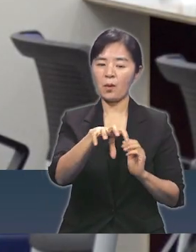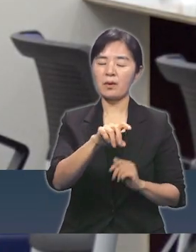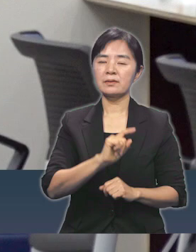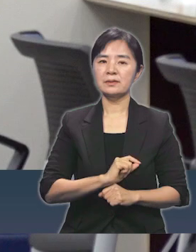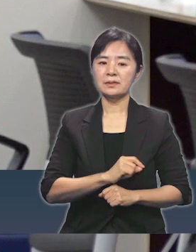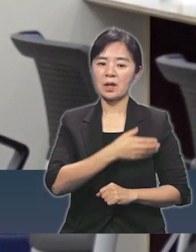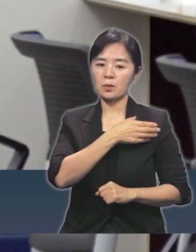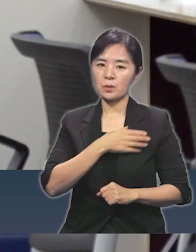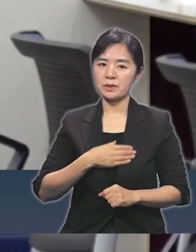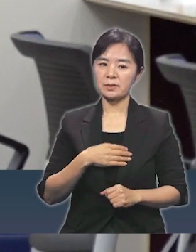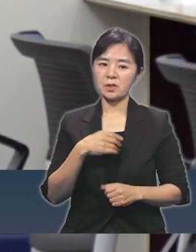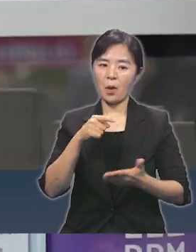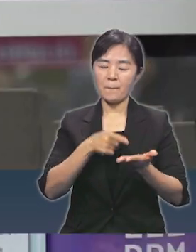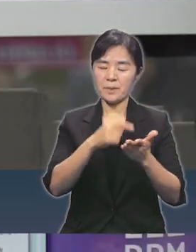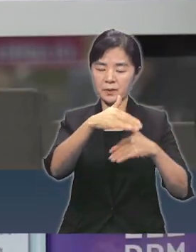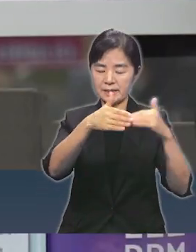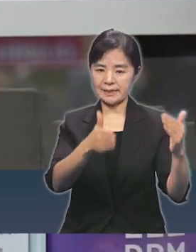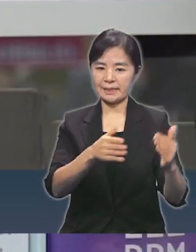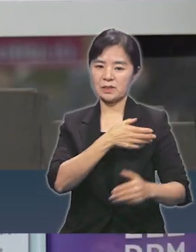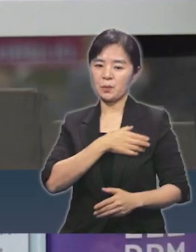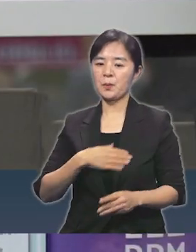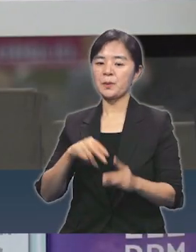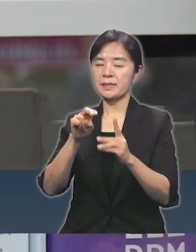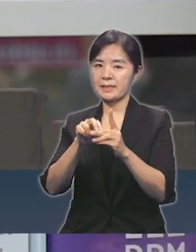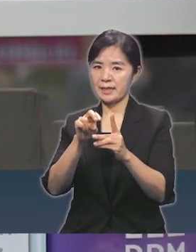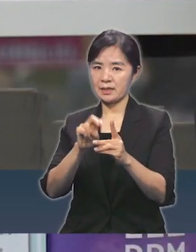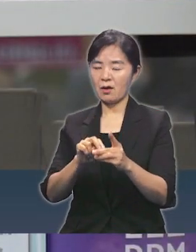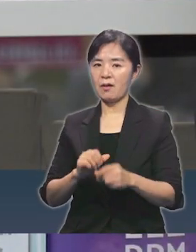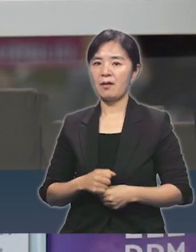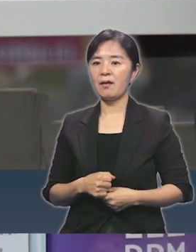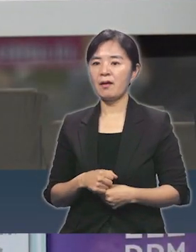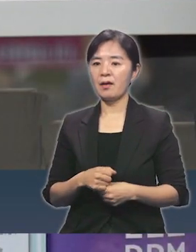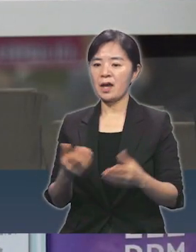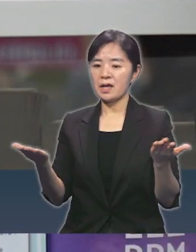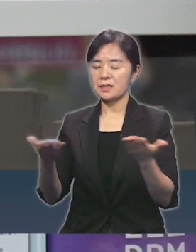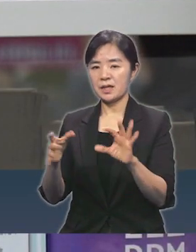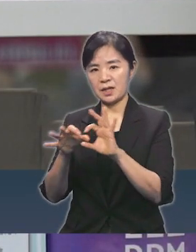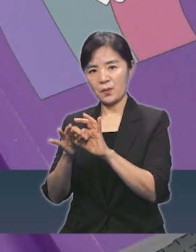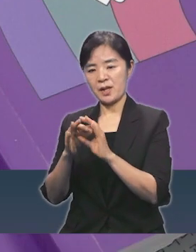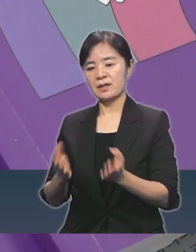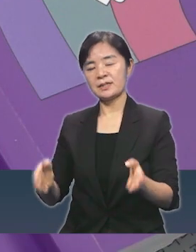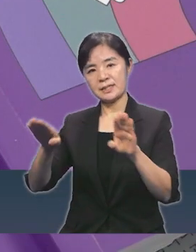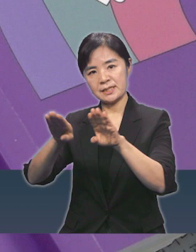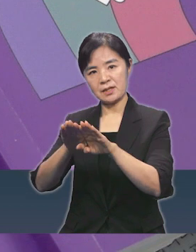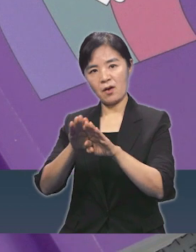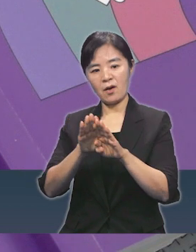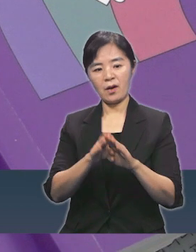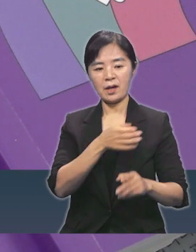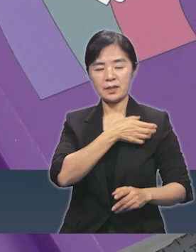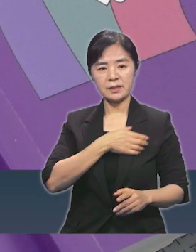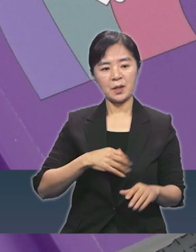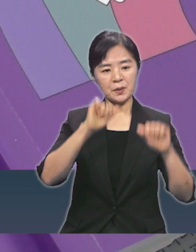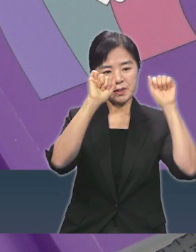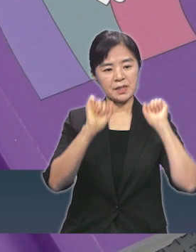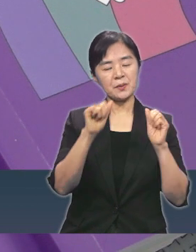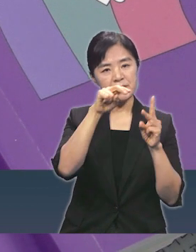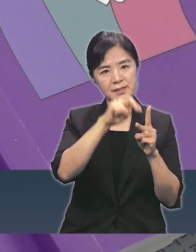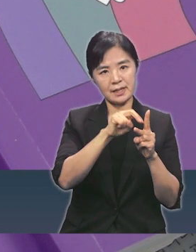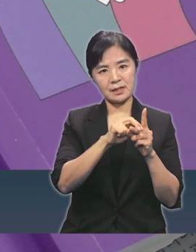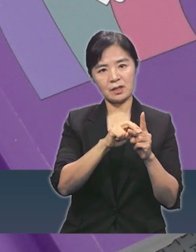종합 민원실과 동주민센터 동대문 오랑 등 일자리 관련 시설과 동대문 구민체육센터